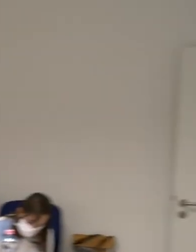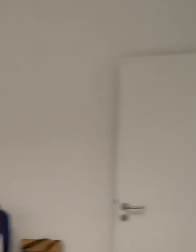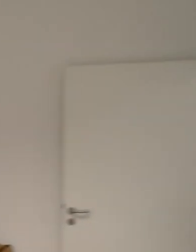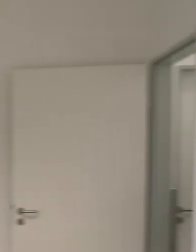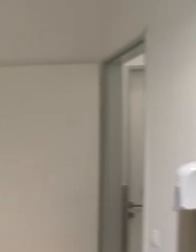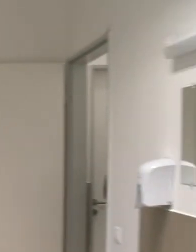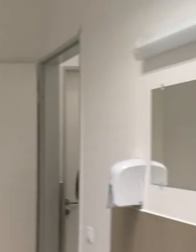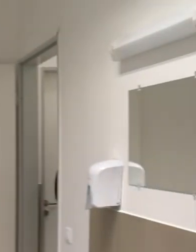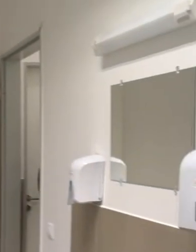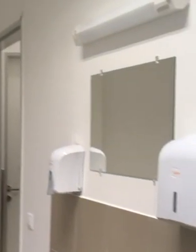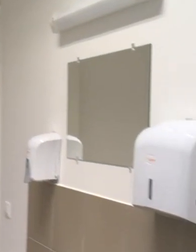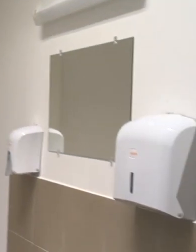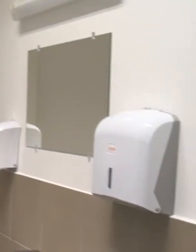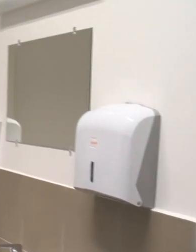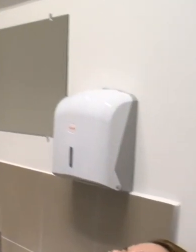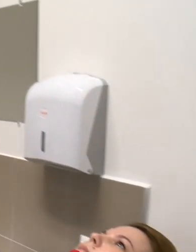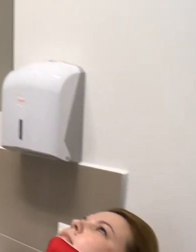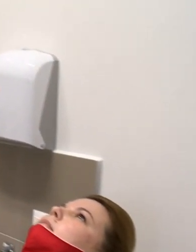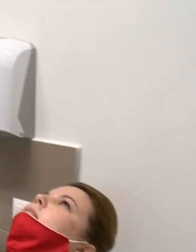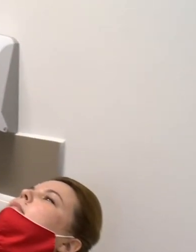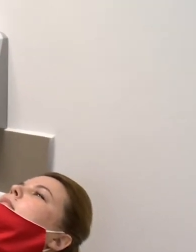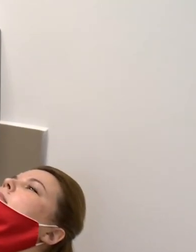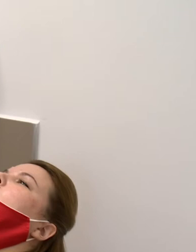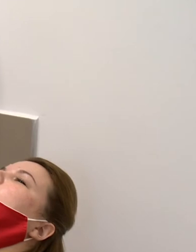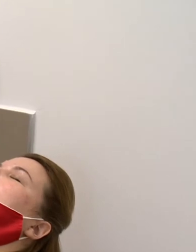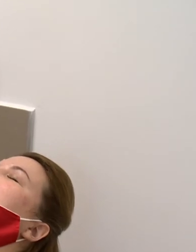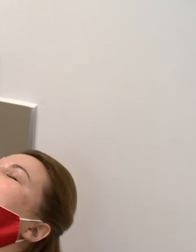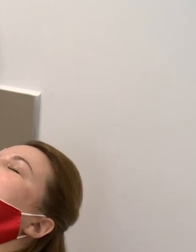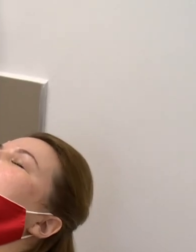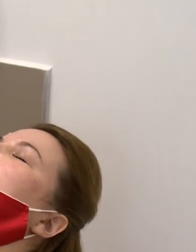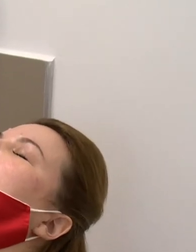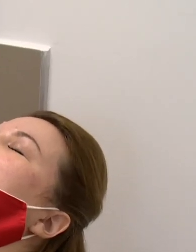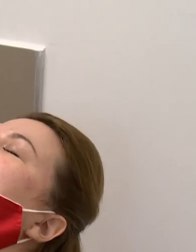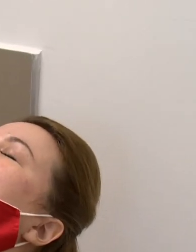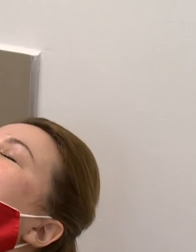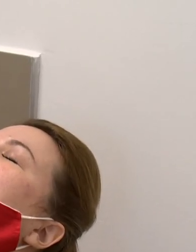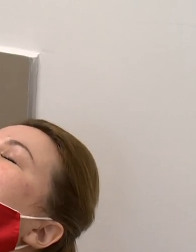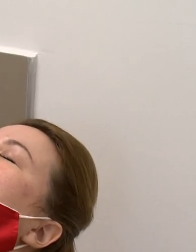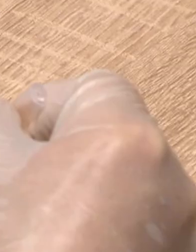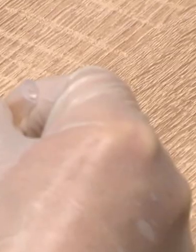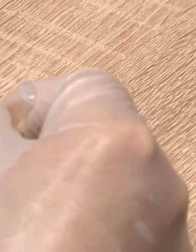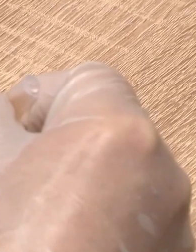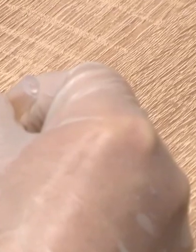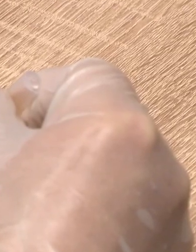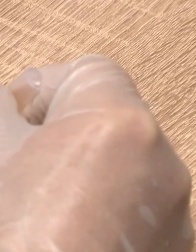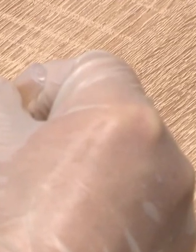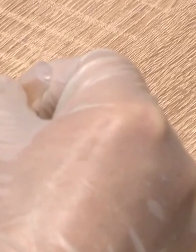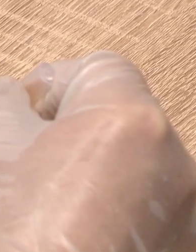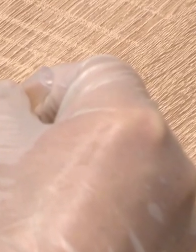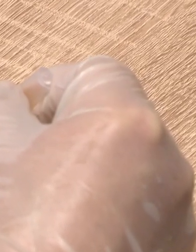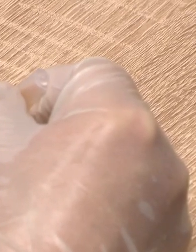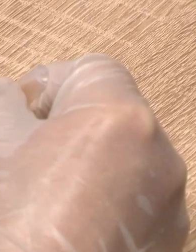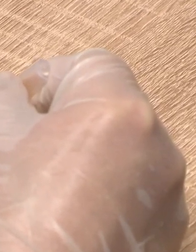szociális intézményekben dolgozók, az egészségügyi intézményekben dolgozók teszteredményeiről valószínűleg a hétvégén tudunk